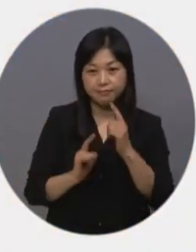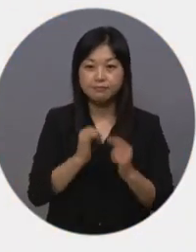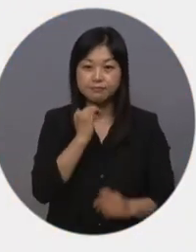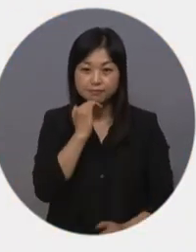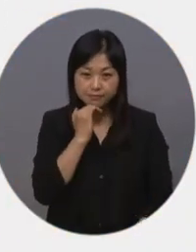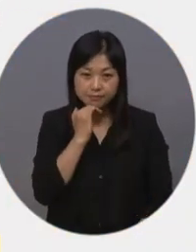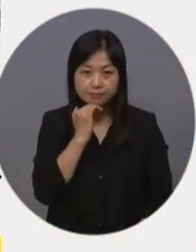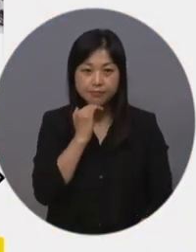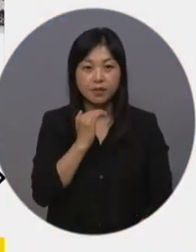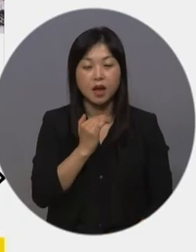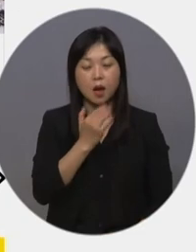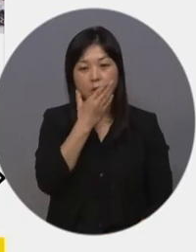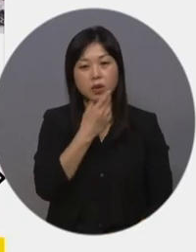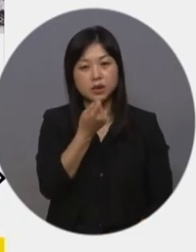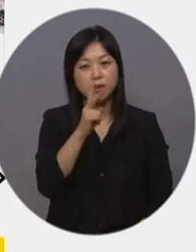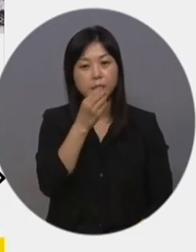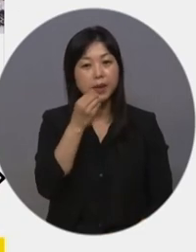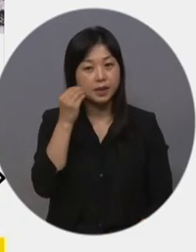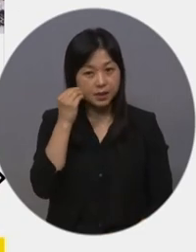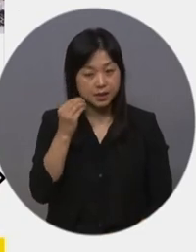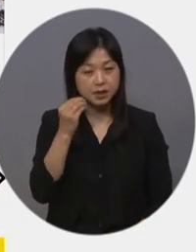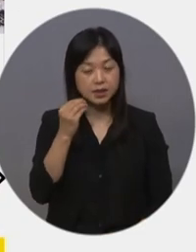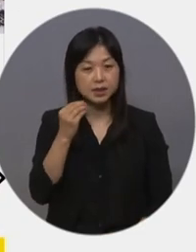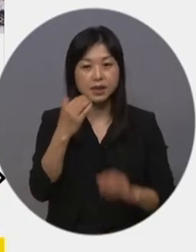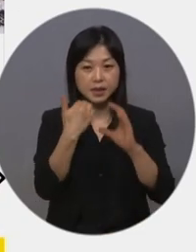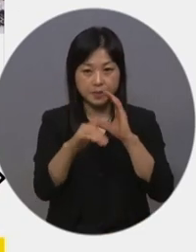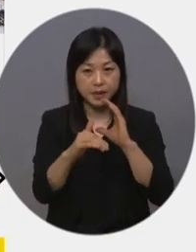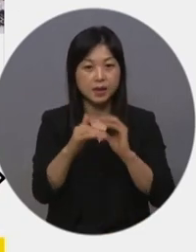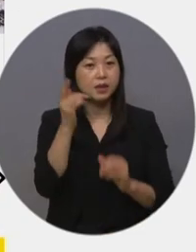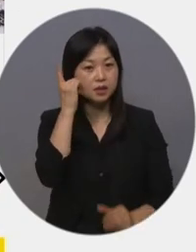웰페어뉴스 홈페이지 또는 전자우편,